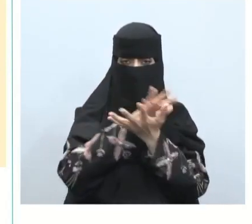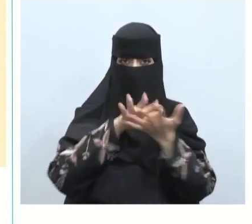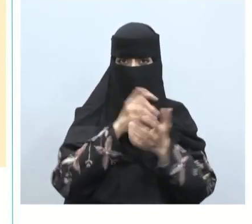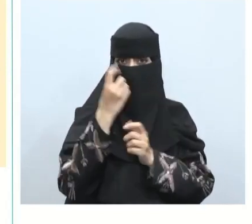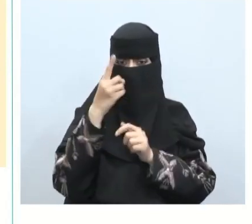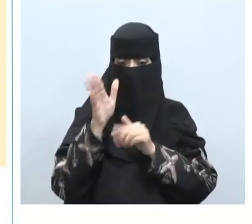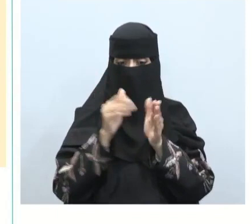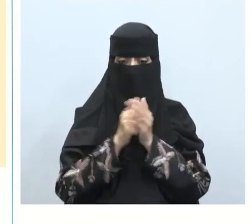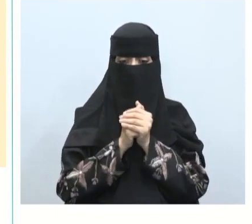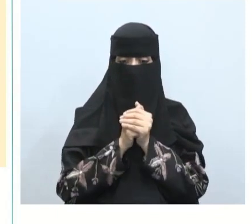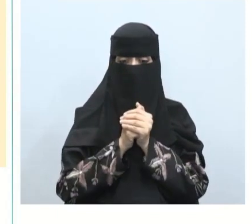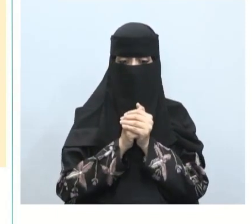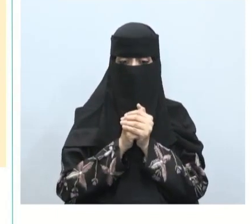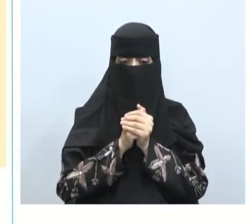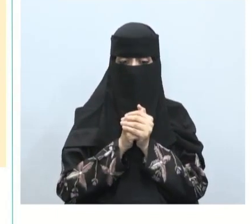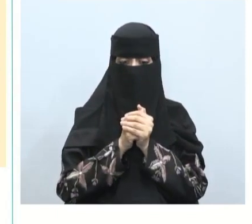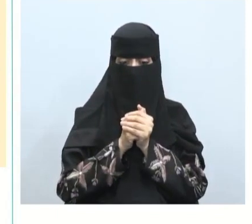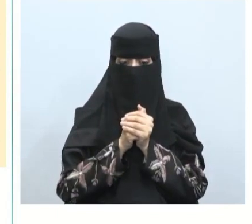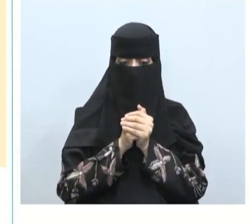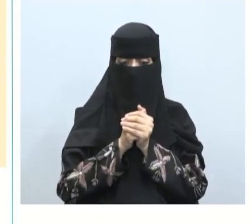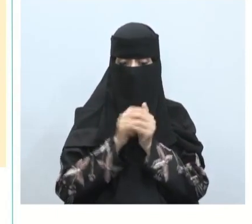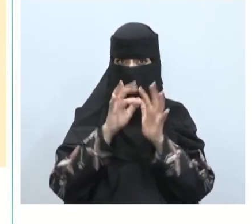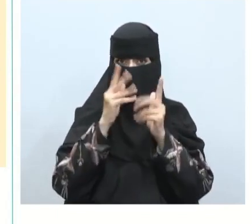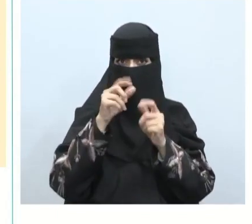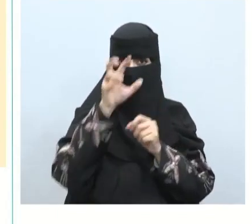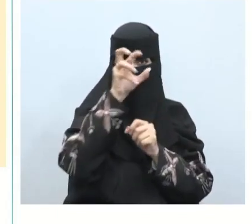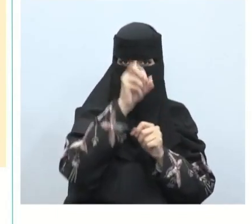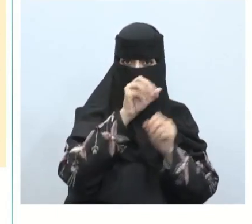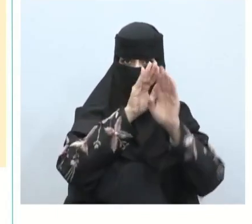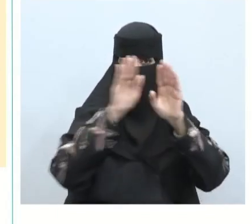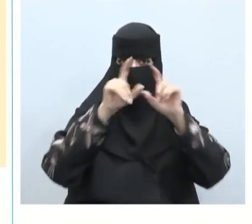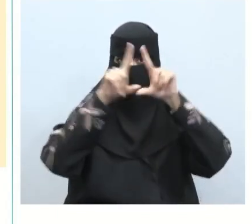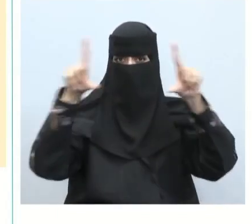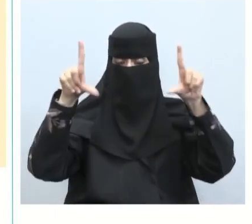الاولى مثلا على سطح المكتب او اي مكان في